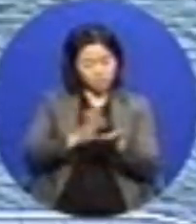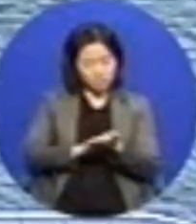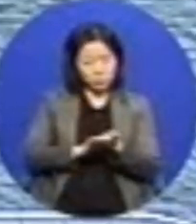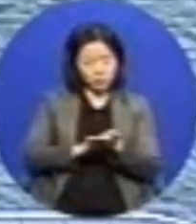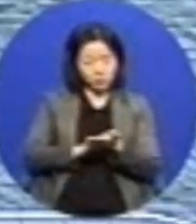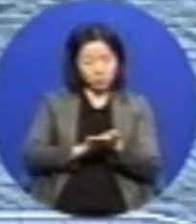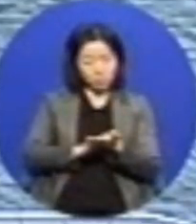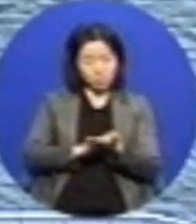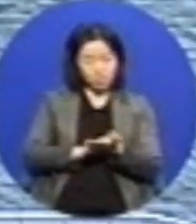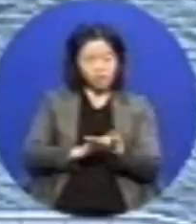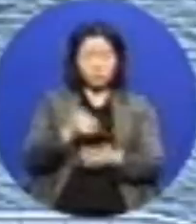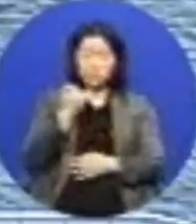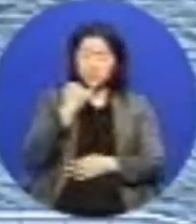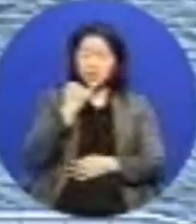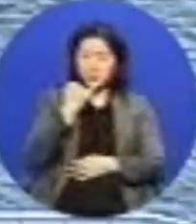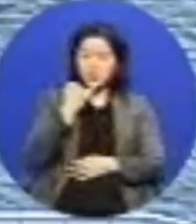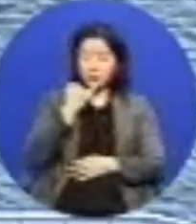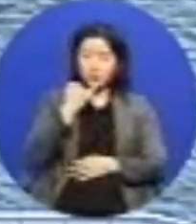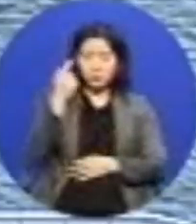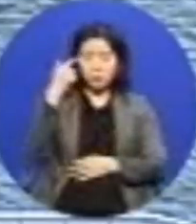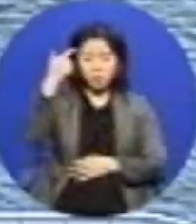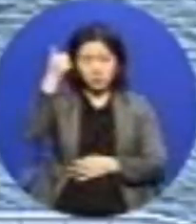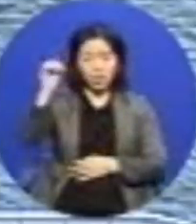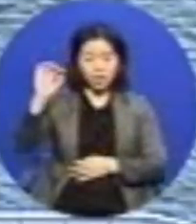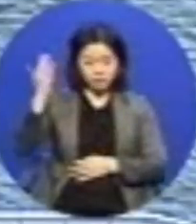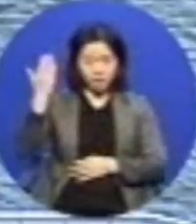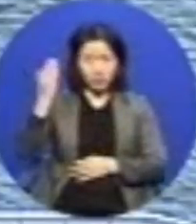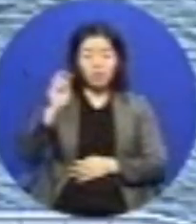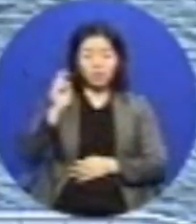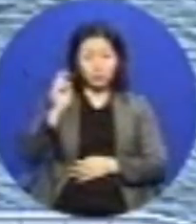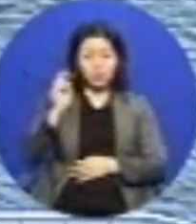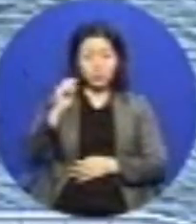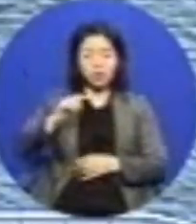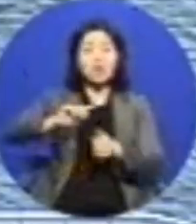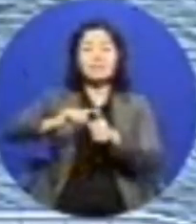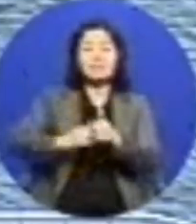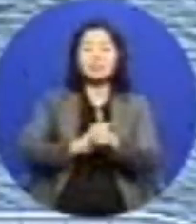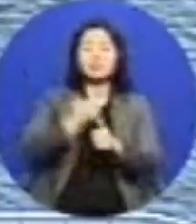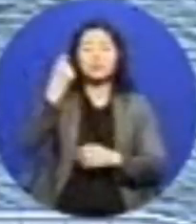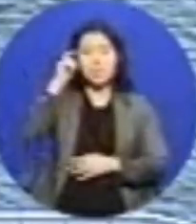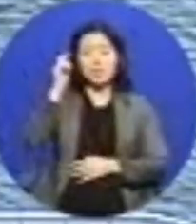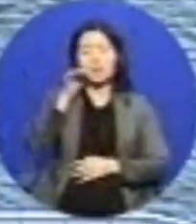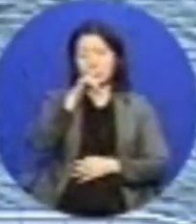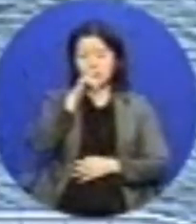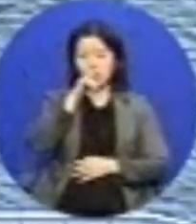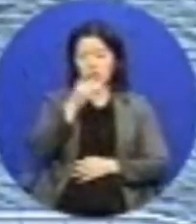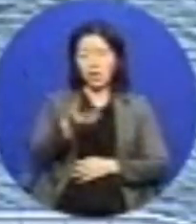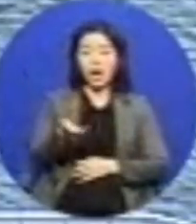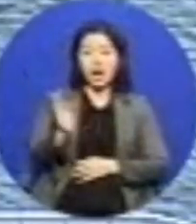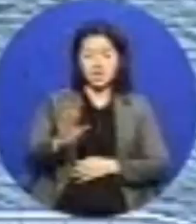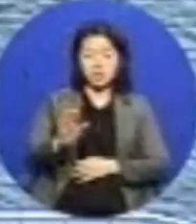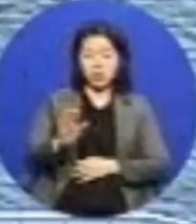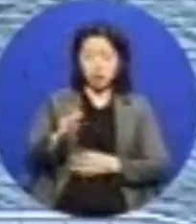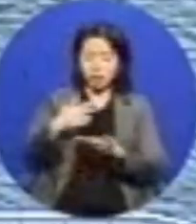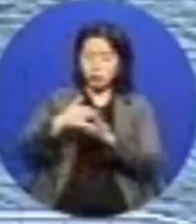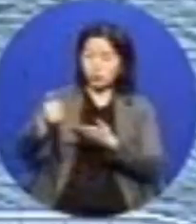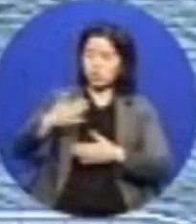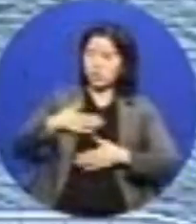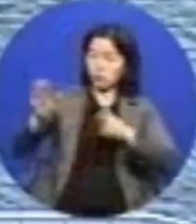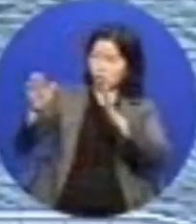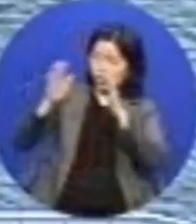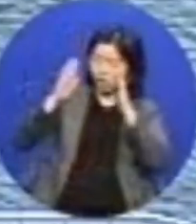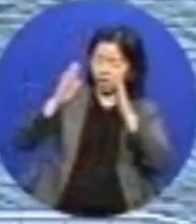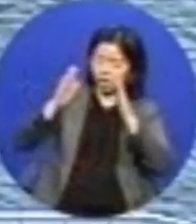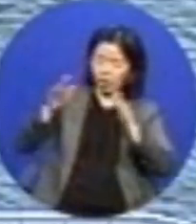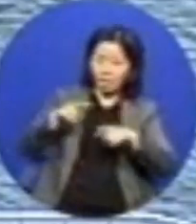되겠다 스스로 저 스스로 그렇게 생각했어요 근데 주님은 저를 향한 판결이 전혀 달랐어요